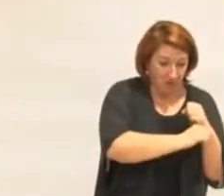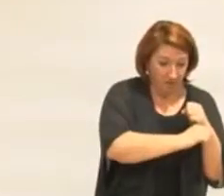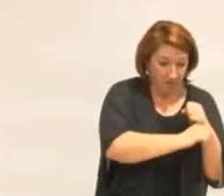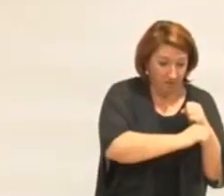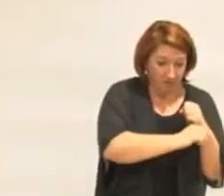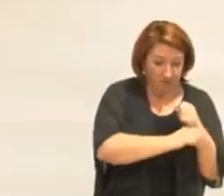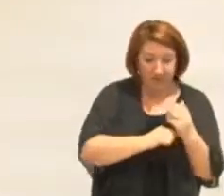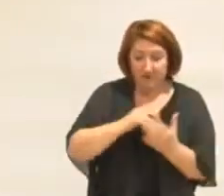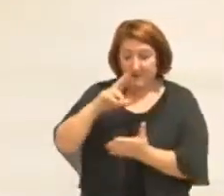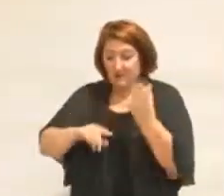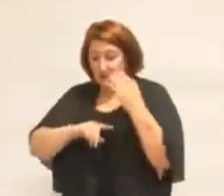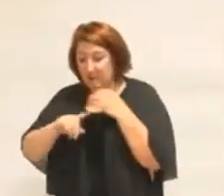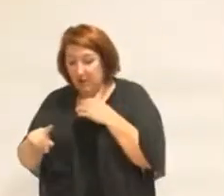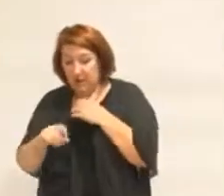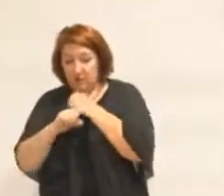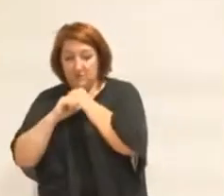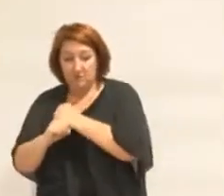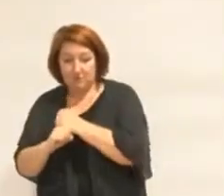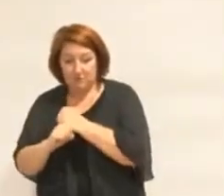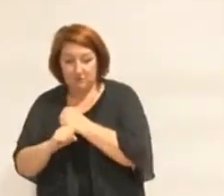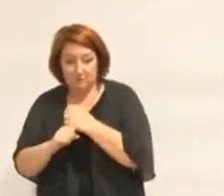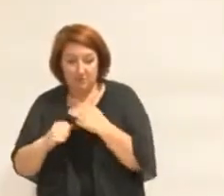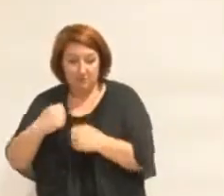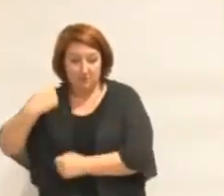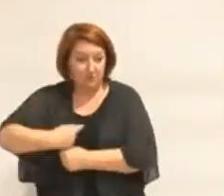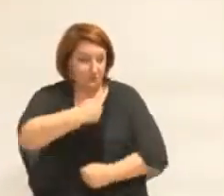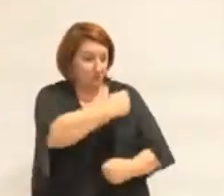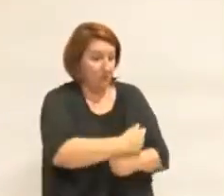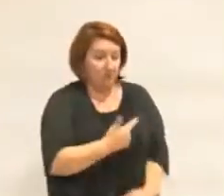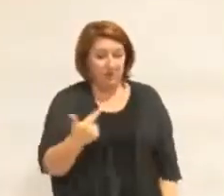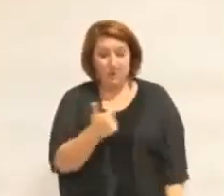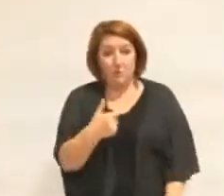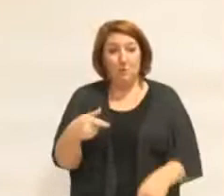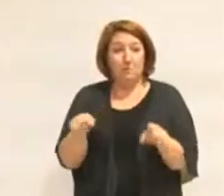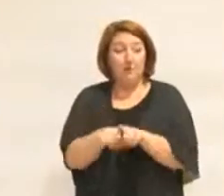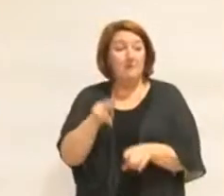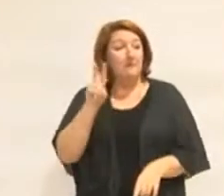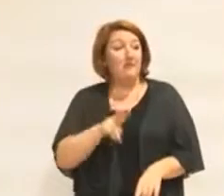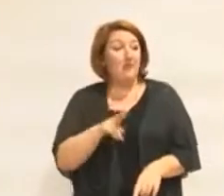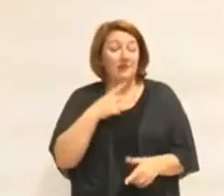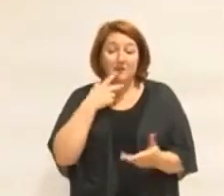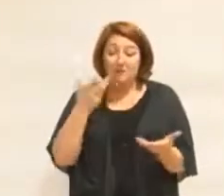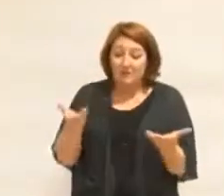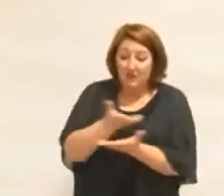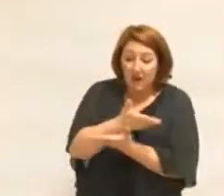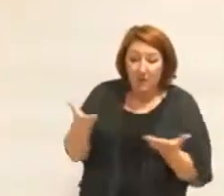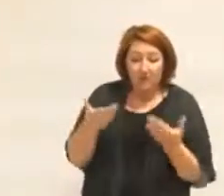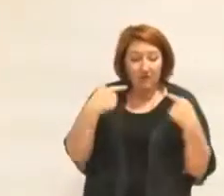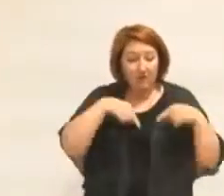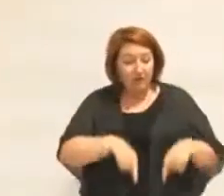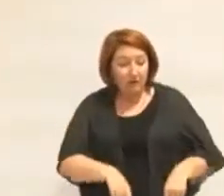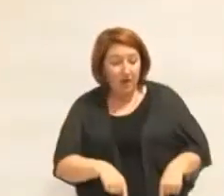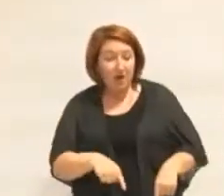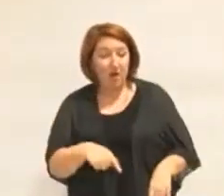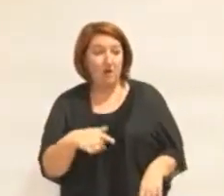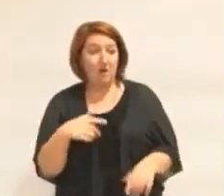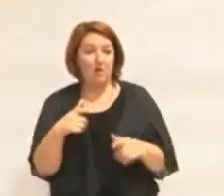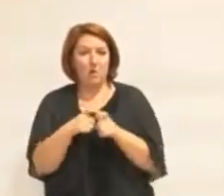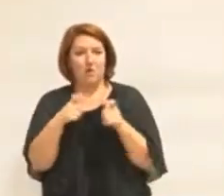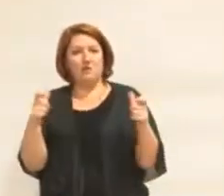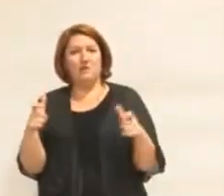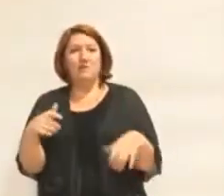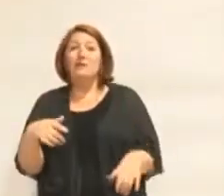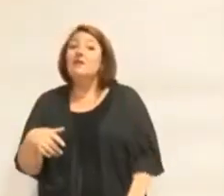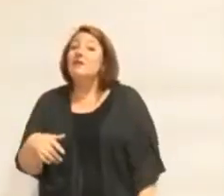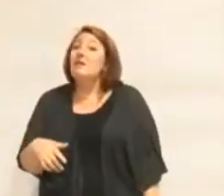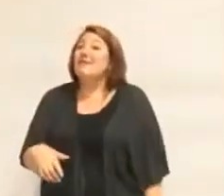contraint aussi. On avouera quand même que dans le cadre du dialogue État-collectivité, on a vu un peu mieux. Ça fait longtemps sûrement, mais